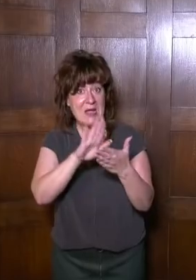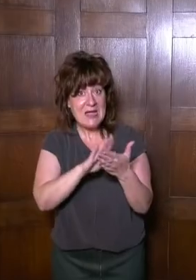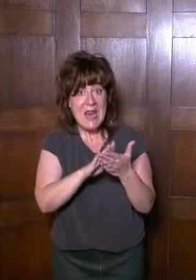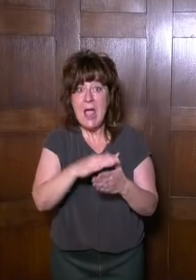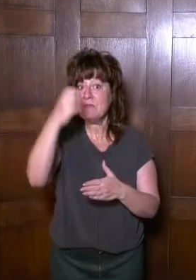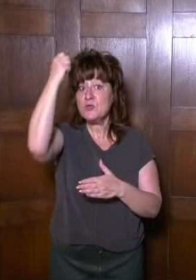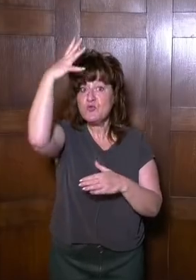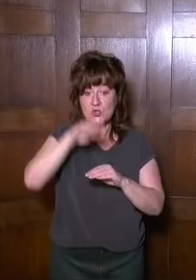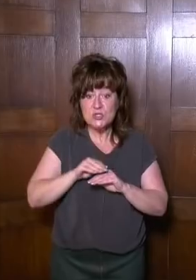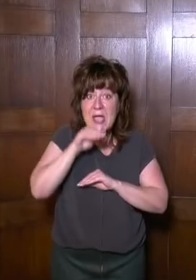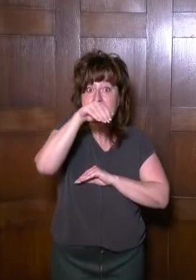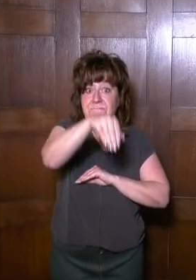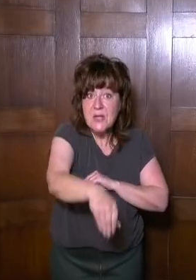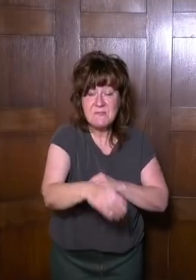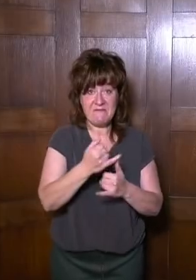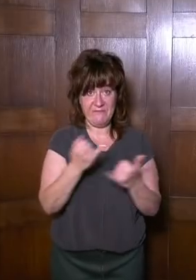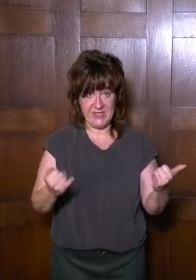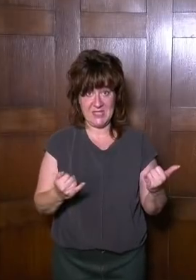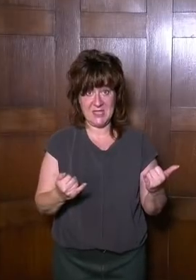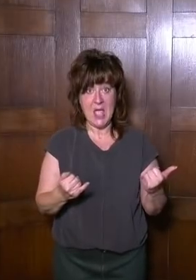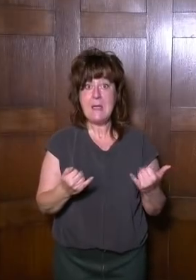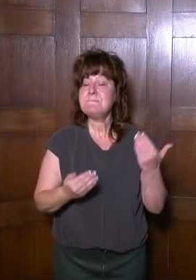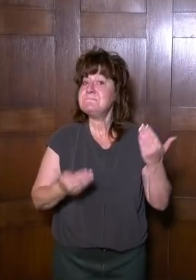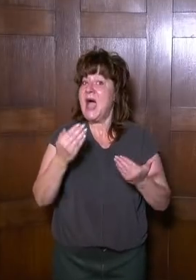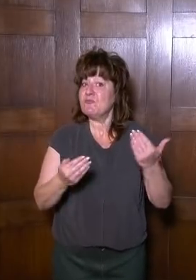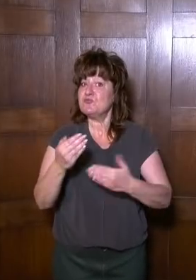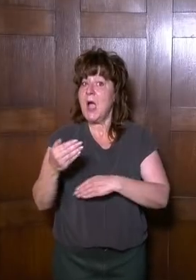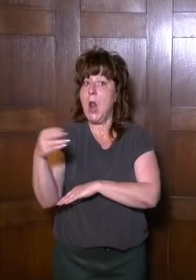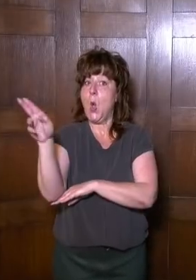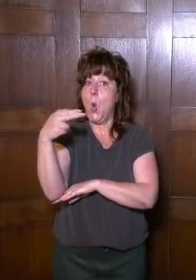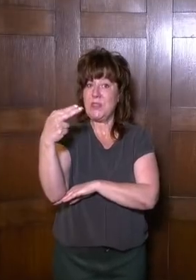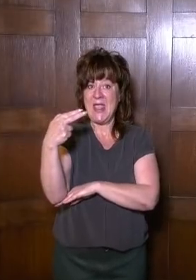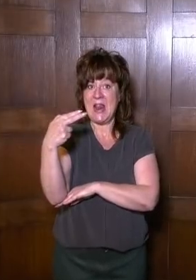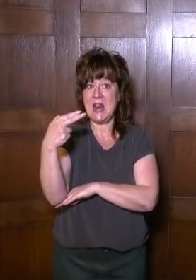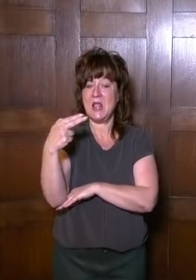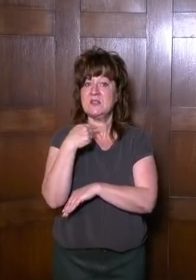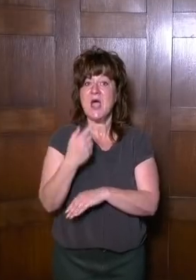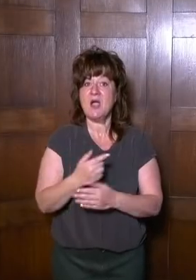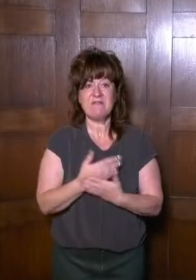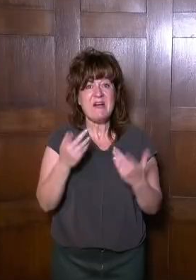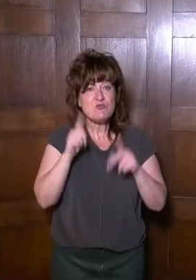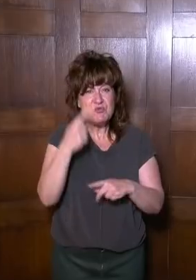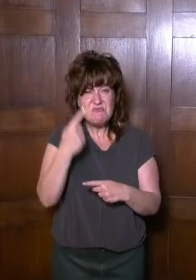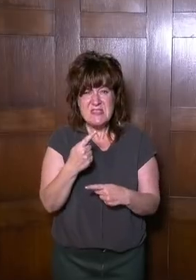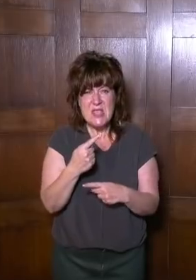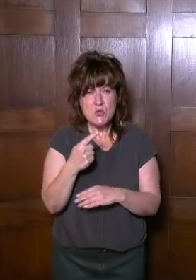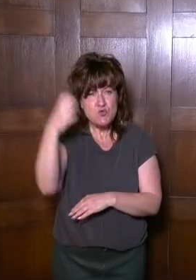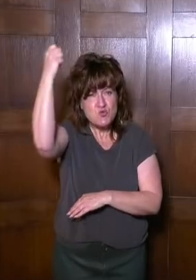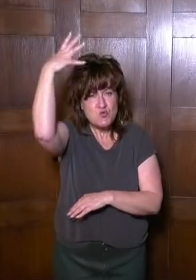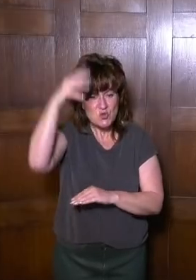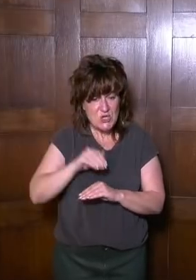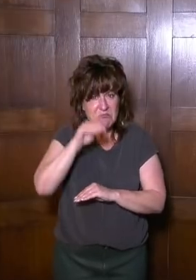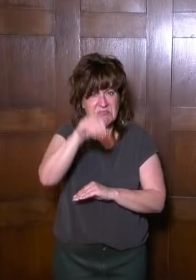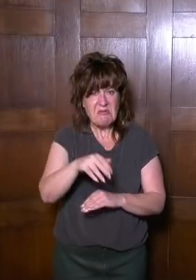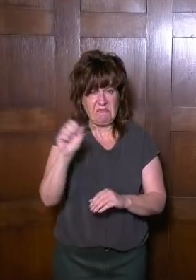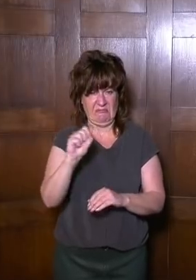die Duscheinstiege. Da sagen manche Hoteliers, wo wir noch nie waren, was mussten du wissen, wie hoch die Dusche ist. Also,